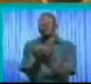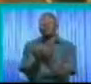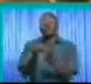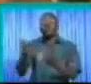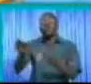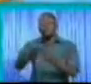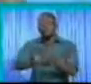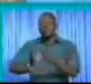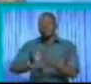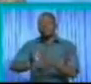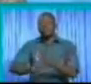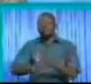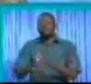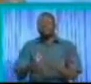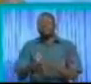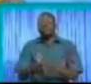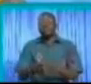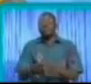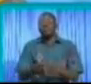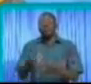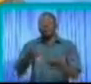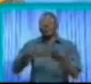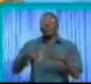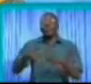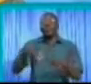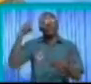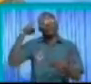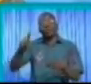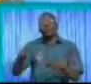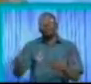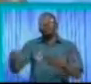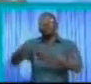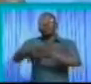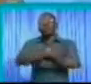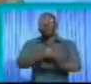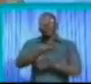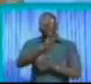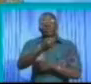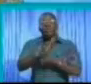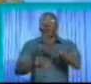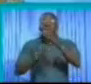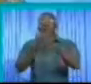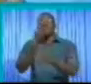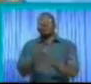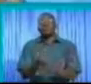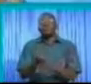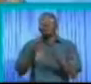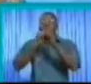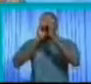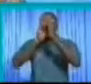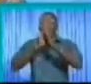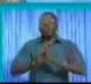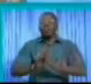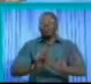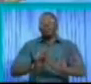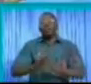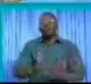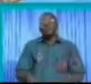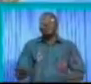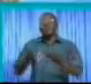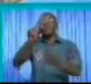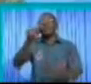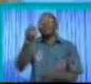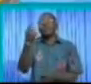de base. On en vient à la commémoration de la Journée internationale de la paix, instaurée chaque